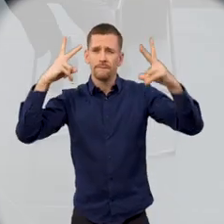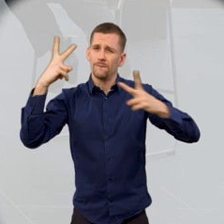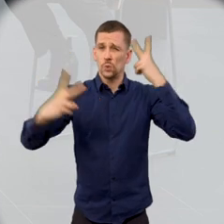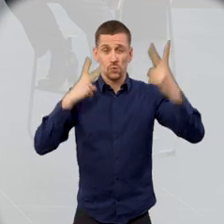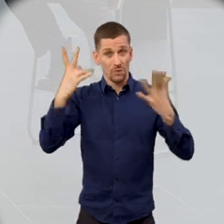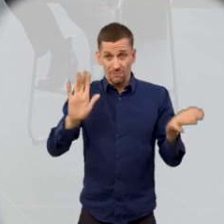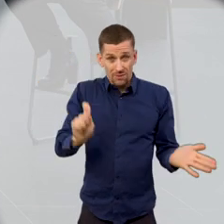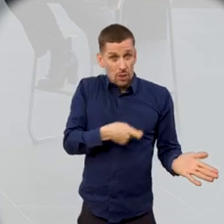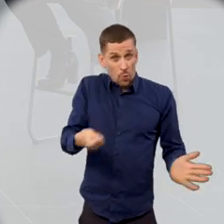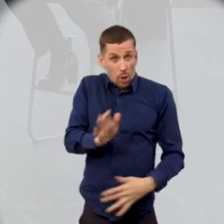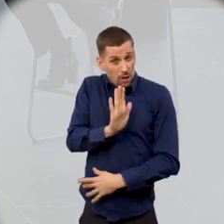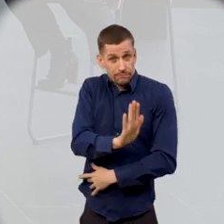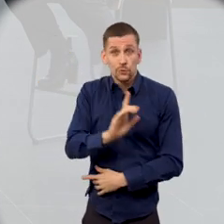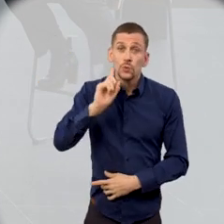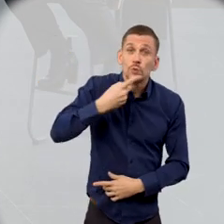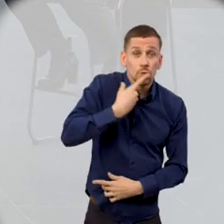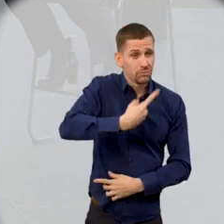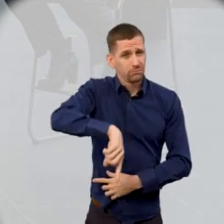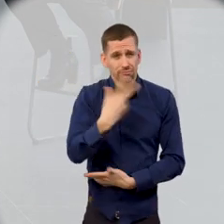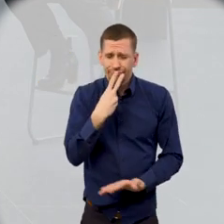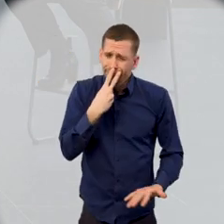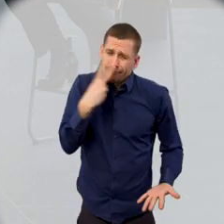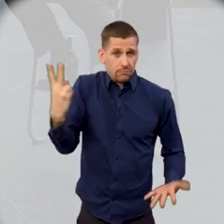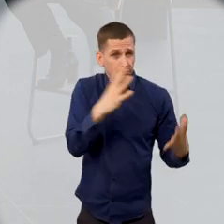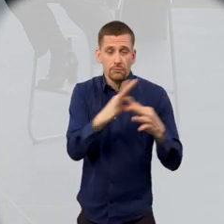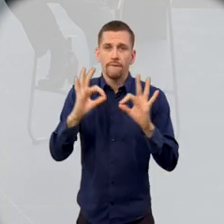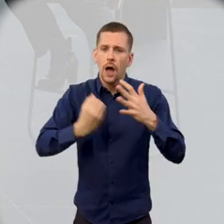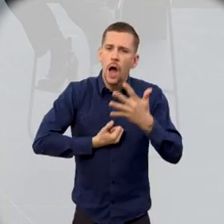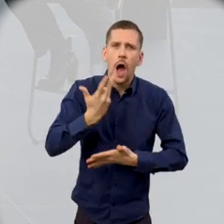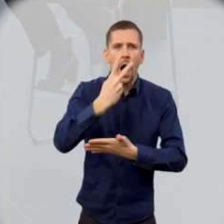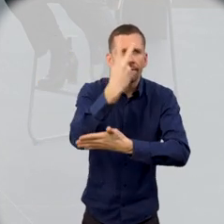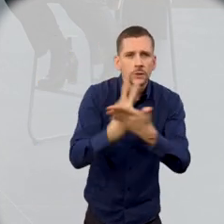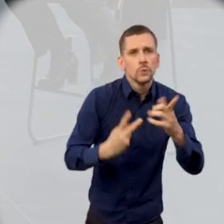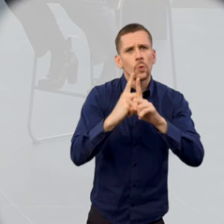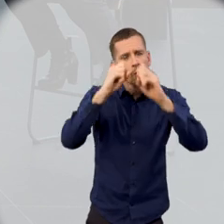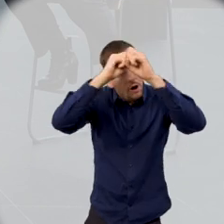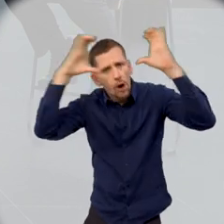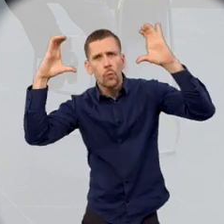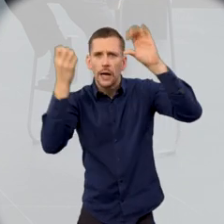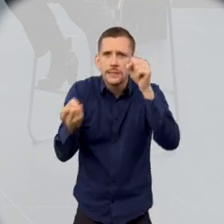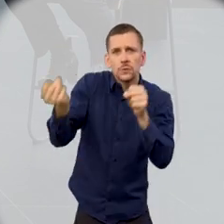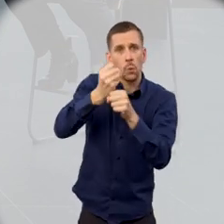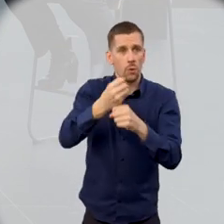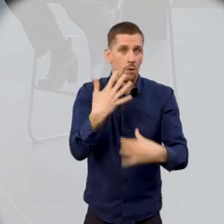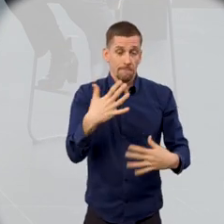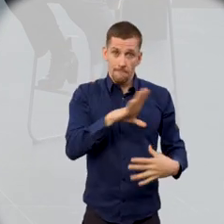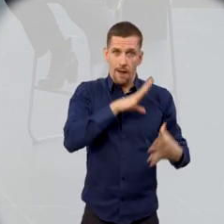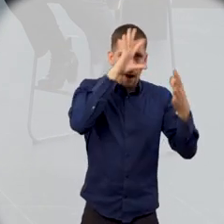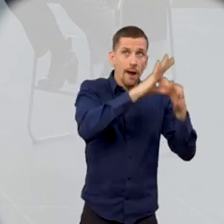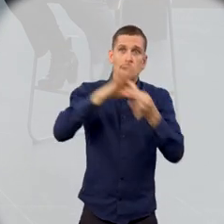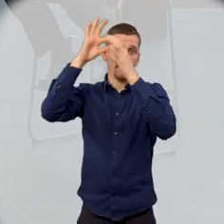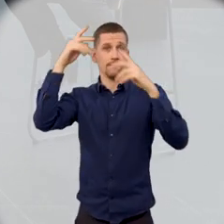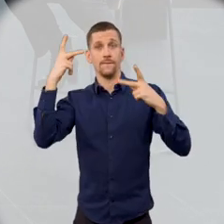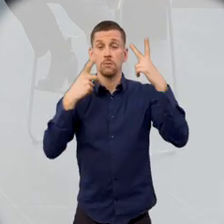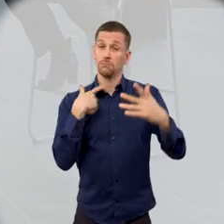fait qu'assez naturellement, les personnes sourdes sont douées pour les arts graphiques et la conceptualisation. Et ça, c'est quelque